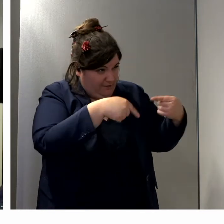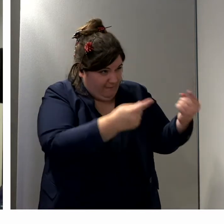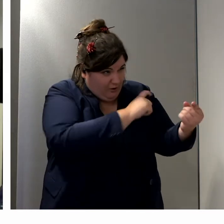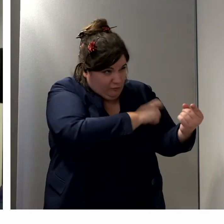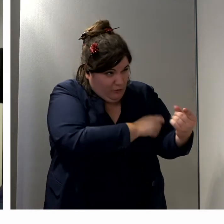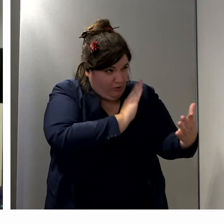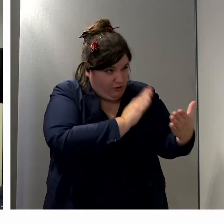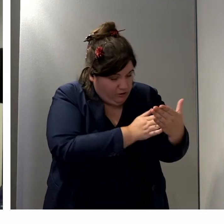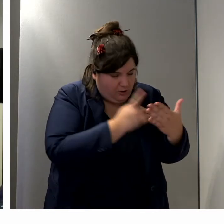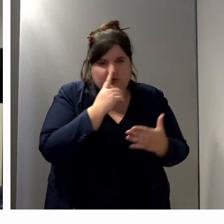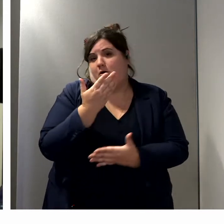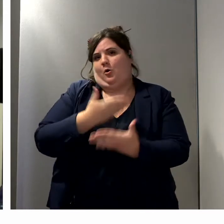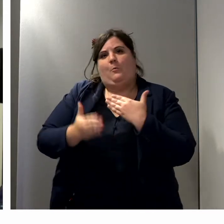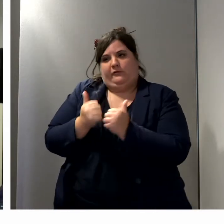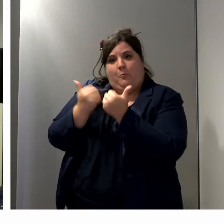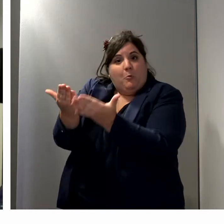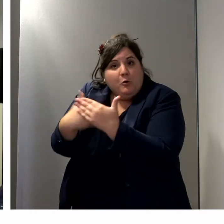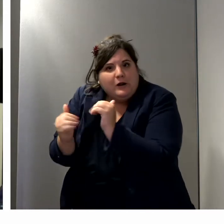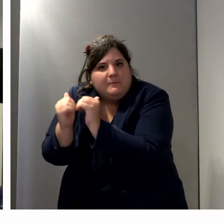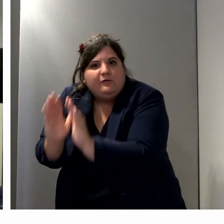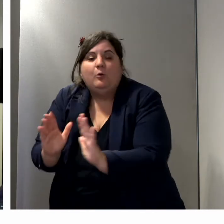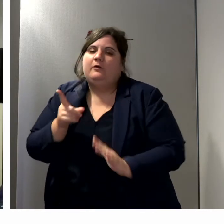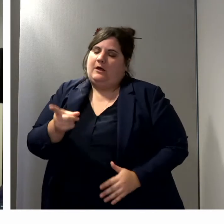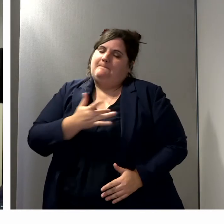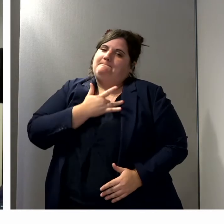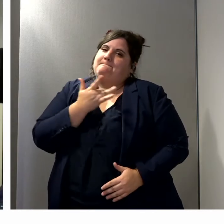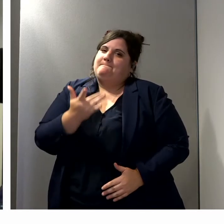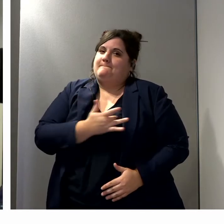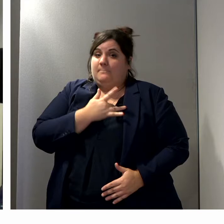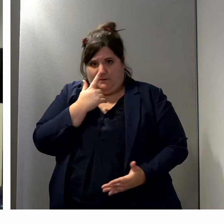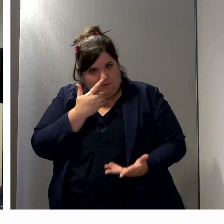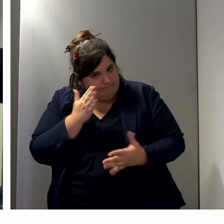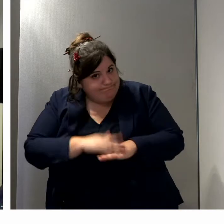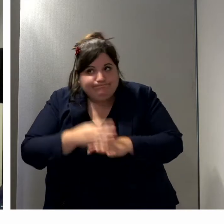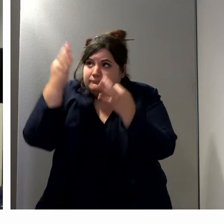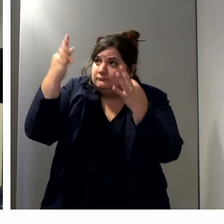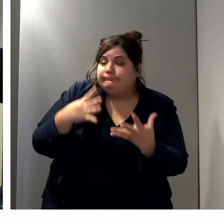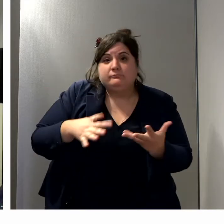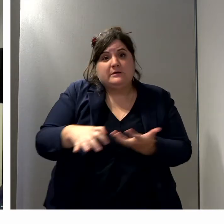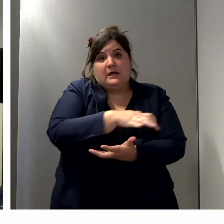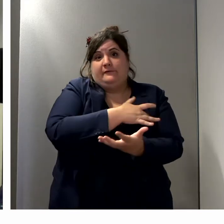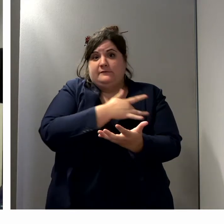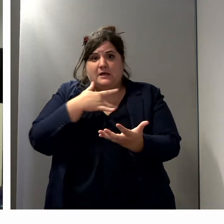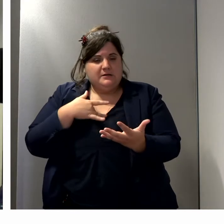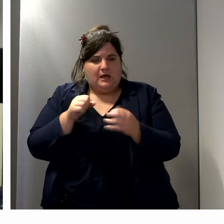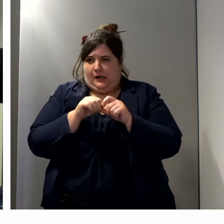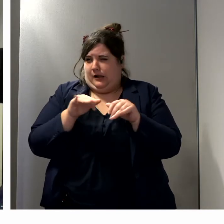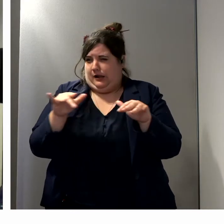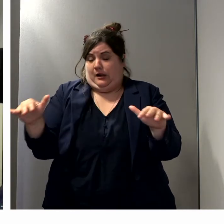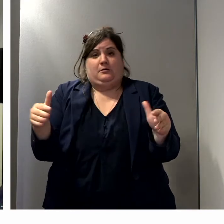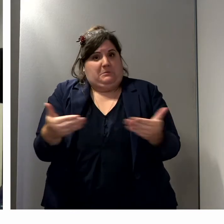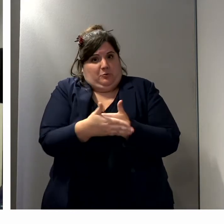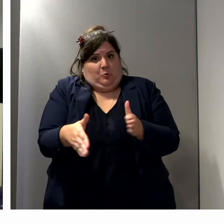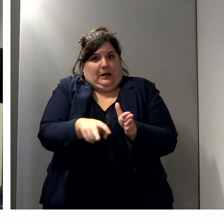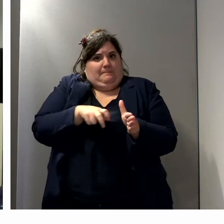une solution. Finalement, le confinement a été un magnifique accélérateur de ce que j'avais